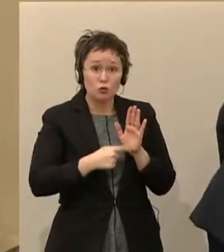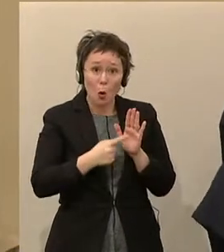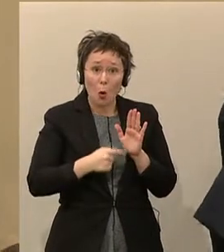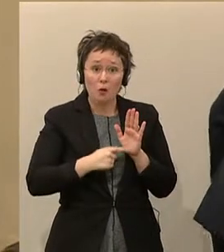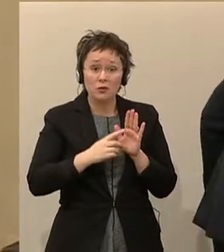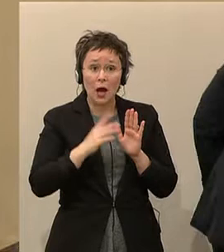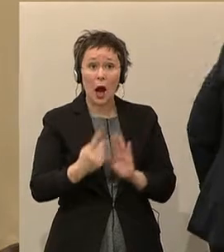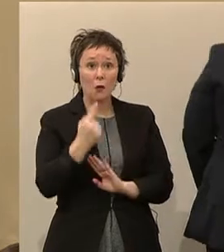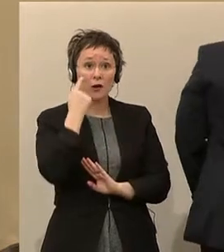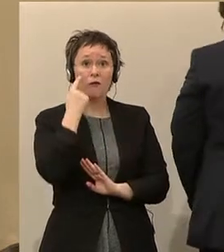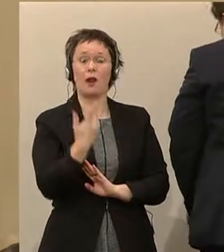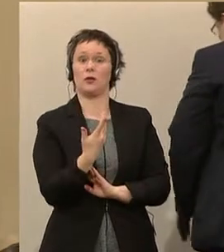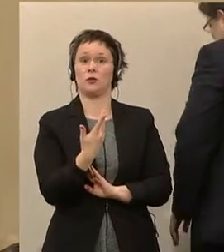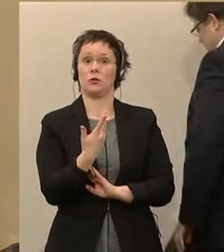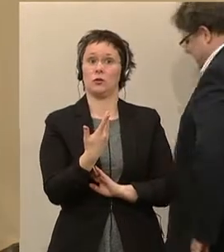diese Anfrage gestellt.